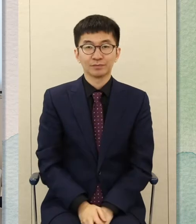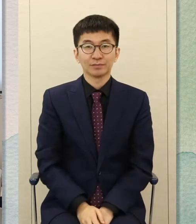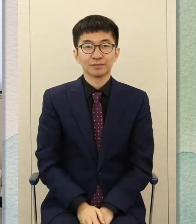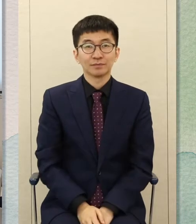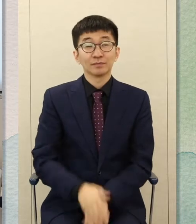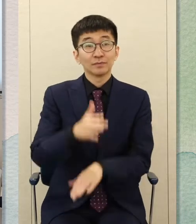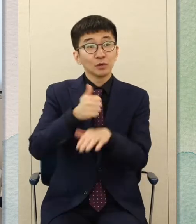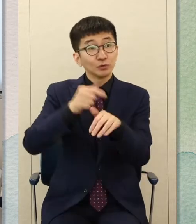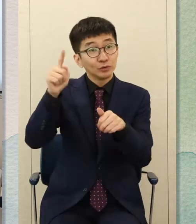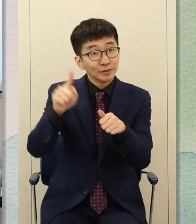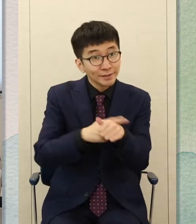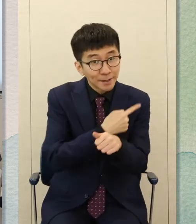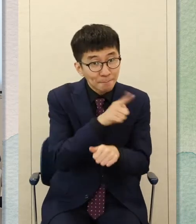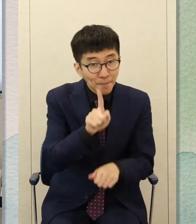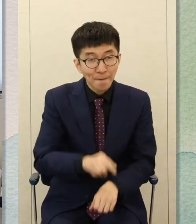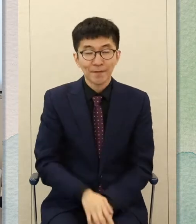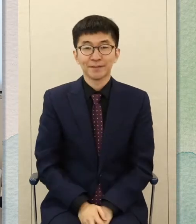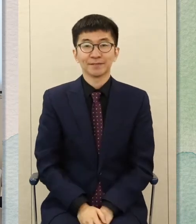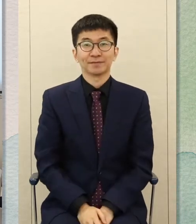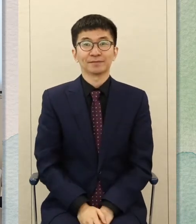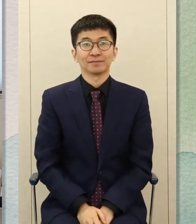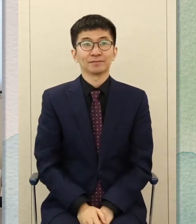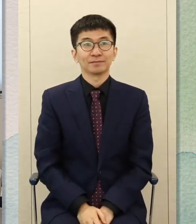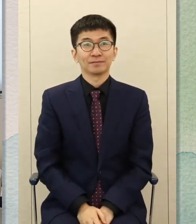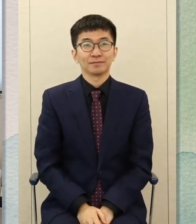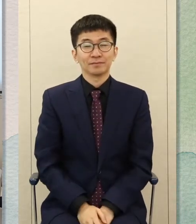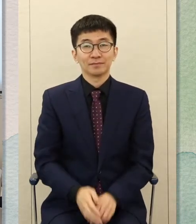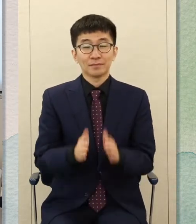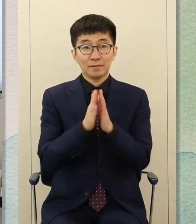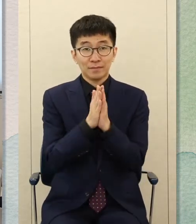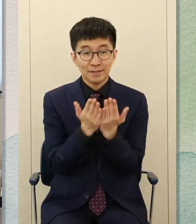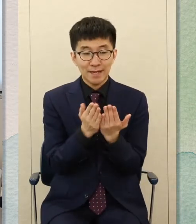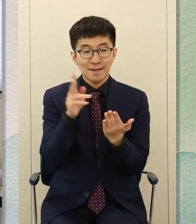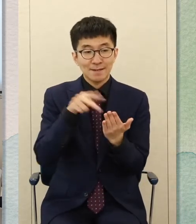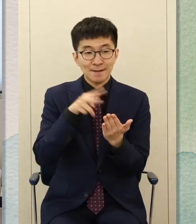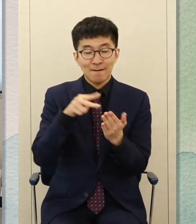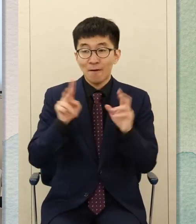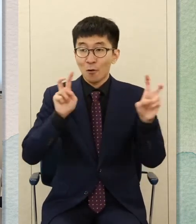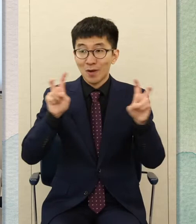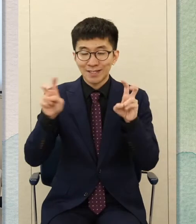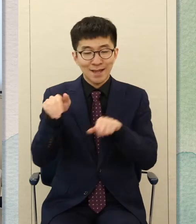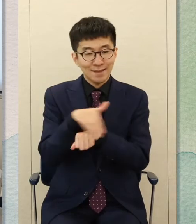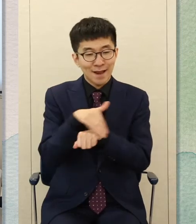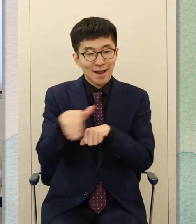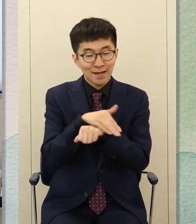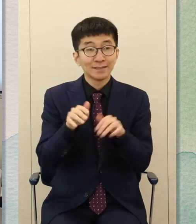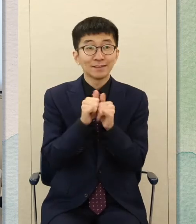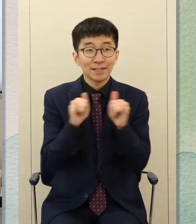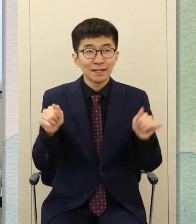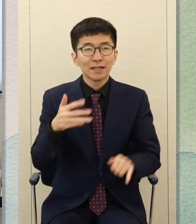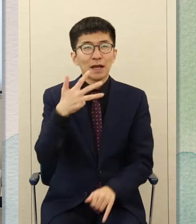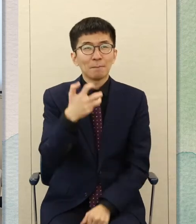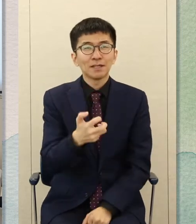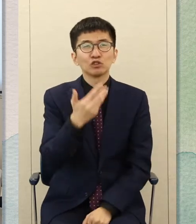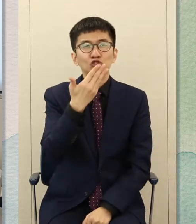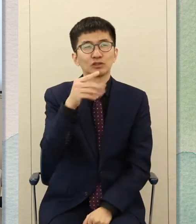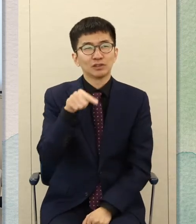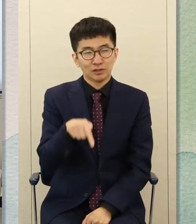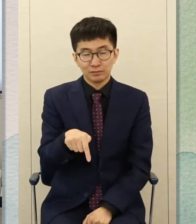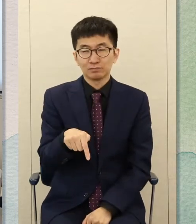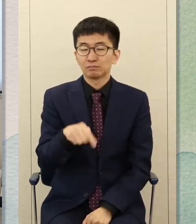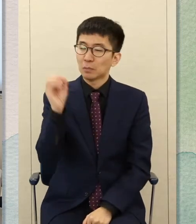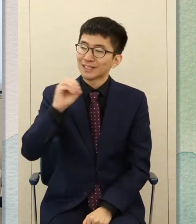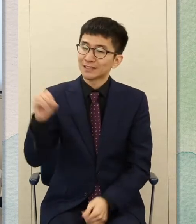독서 경영을 하는 직장에서 일하는 직장인 독서율은 89.4%예요. 너무너무 높잖아요, 기본적으로.